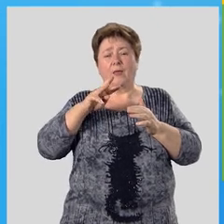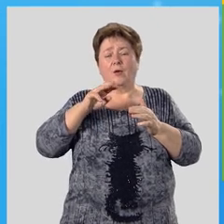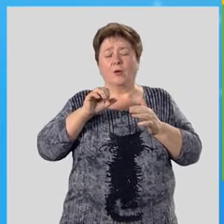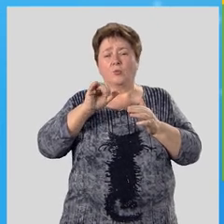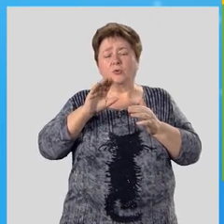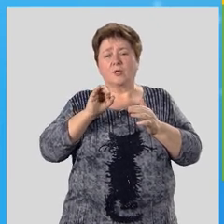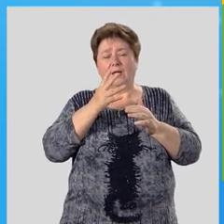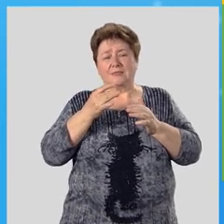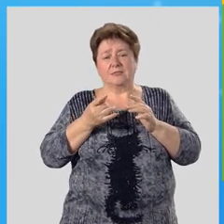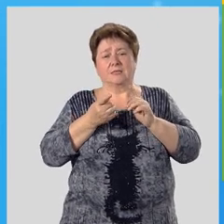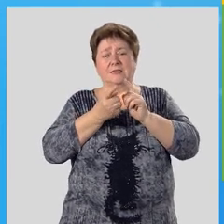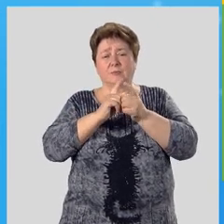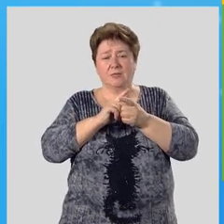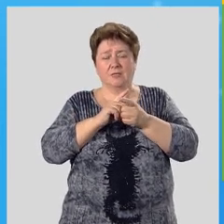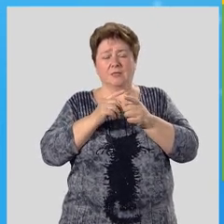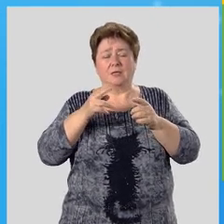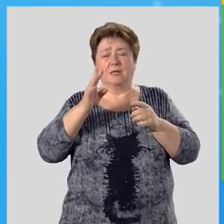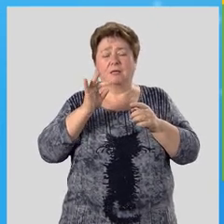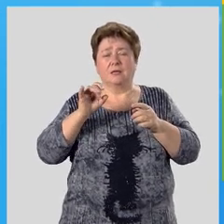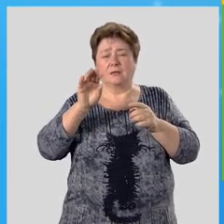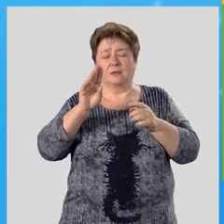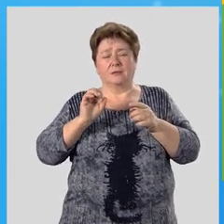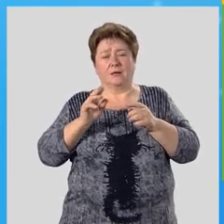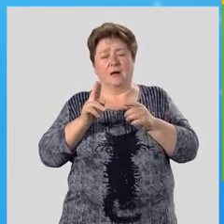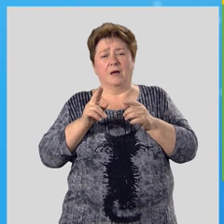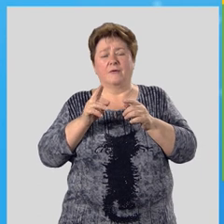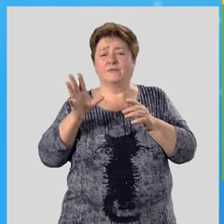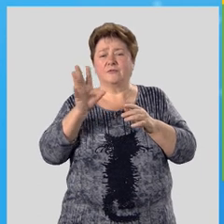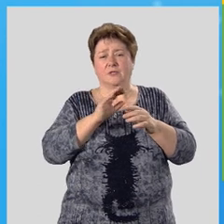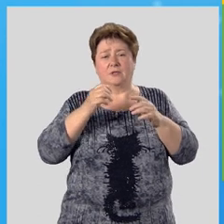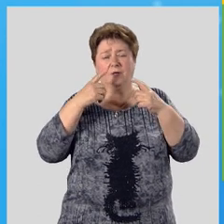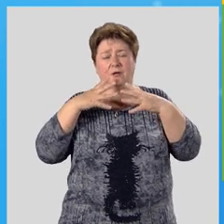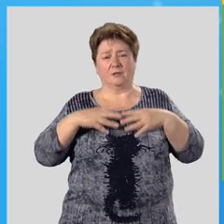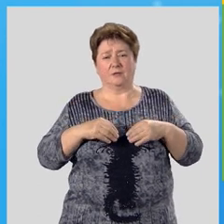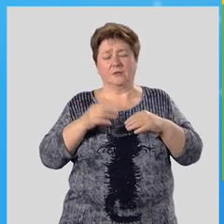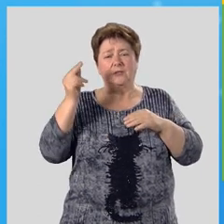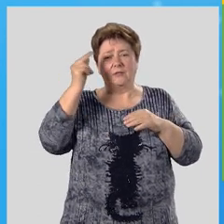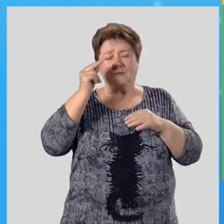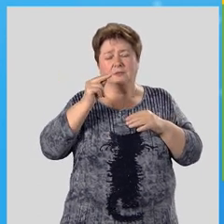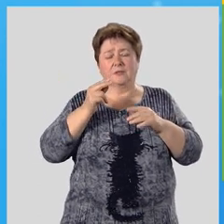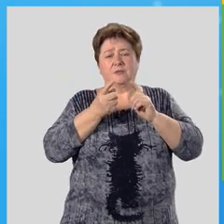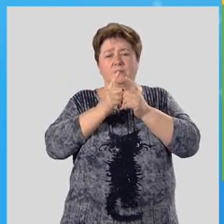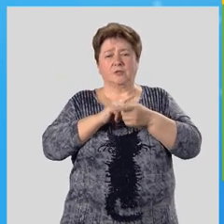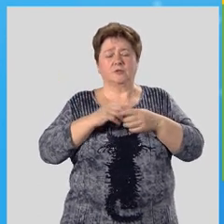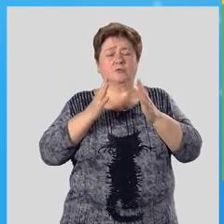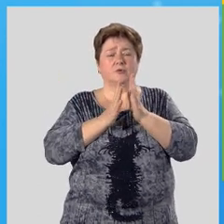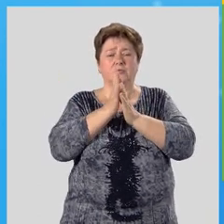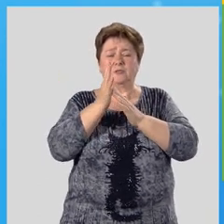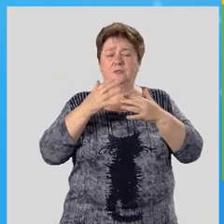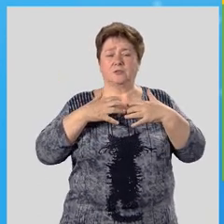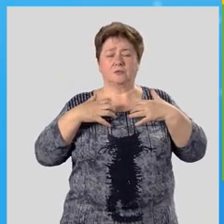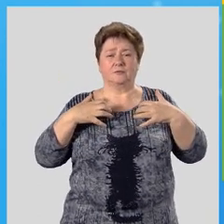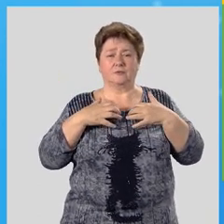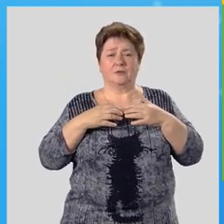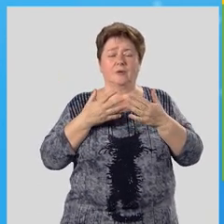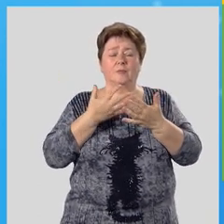Мутации характерны для молекул ДНК всех организмов. Изучение изменчивости у растений и